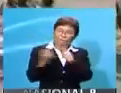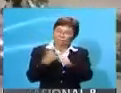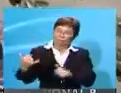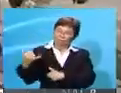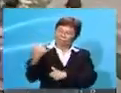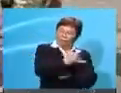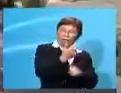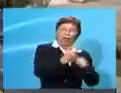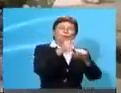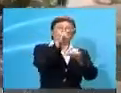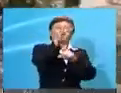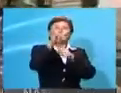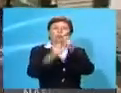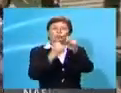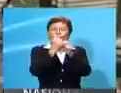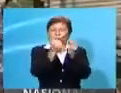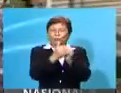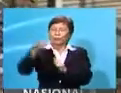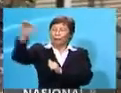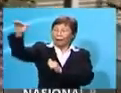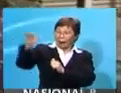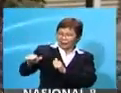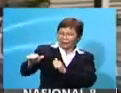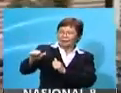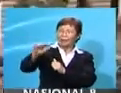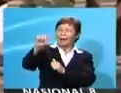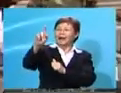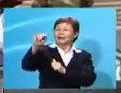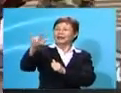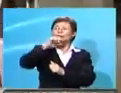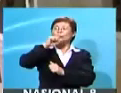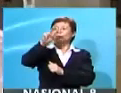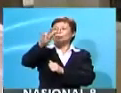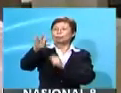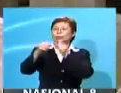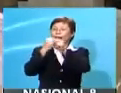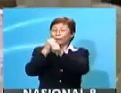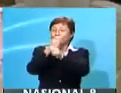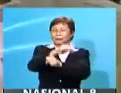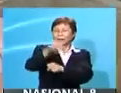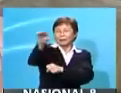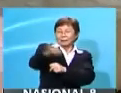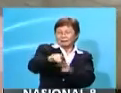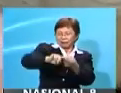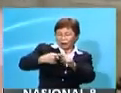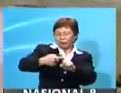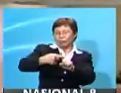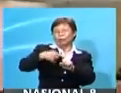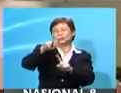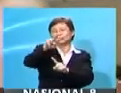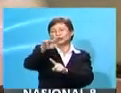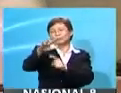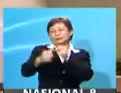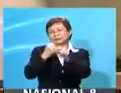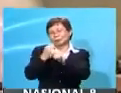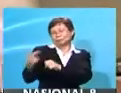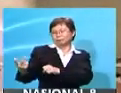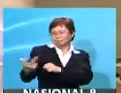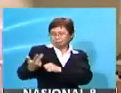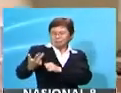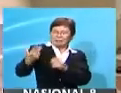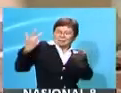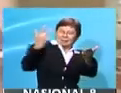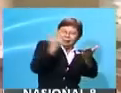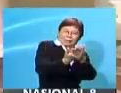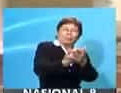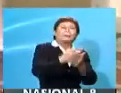Anas 27 tahun bersama adiknya Muhammad Aidil 2 dan Rakan mereka hizamuddin Ali Din 25 sebaik tiba di